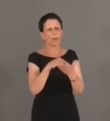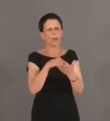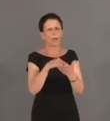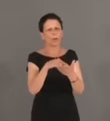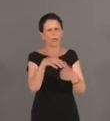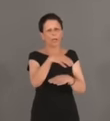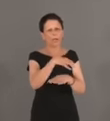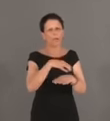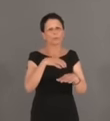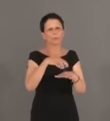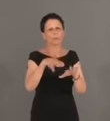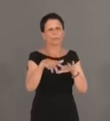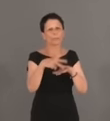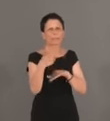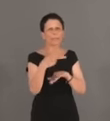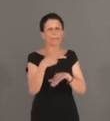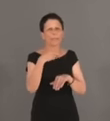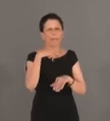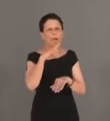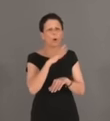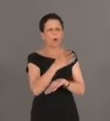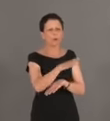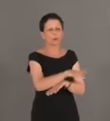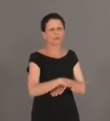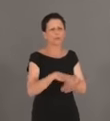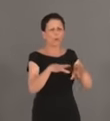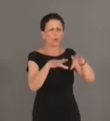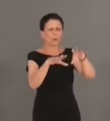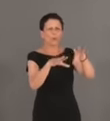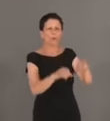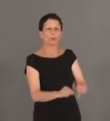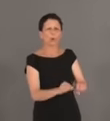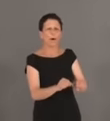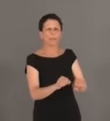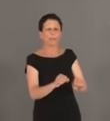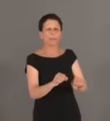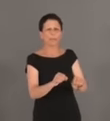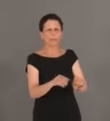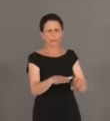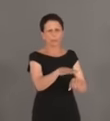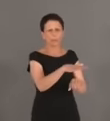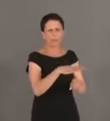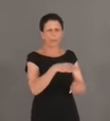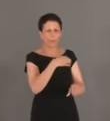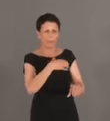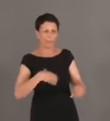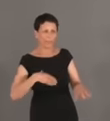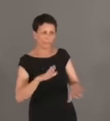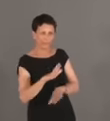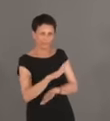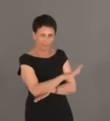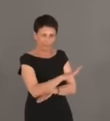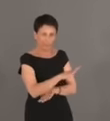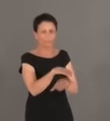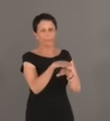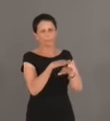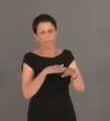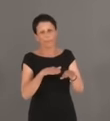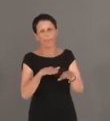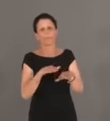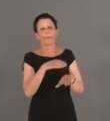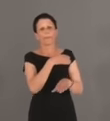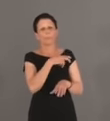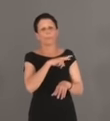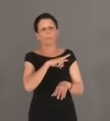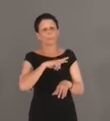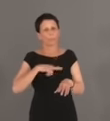c'est un squat qui occupe un domaine à la fois municipal et aussi métropolitain.